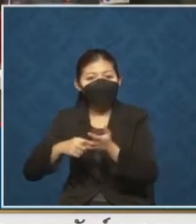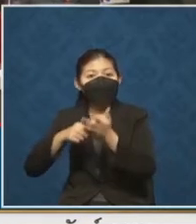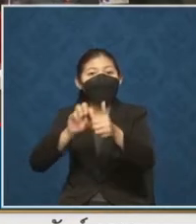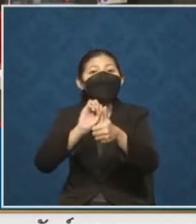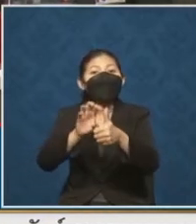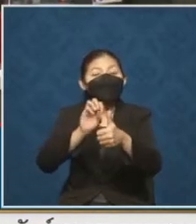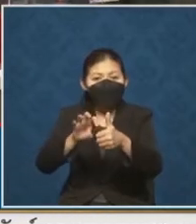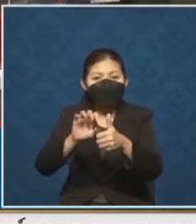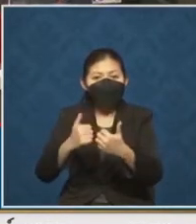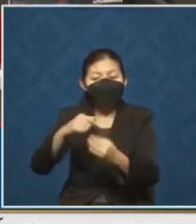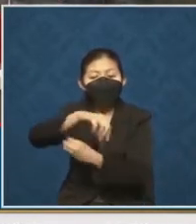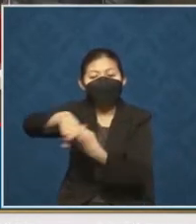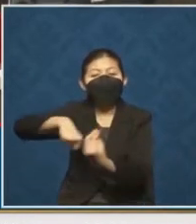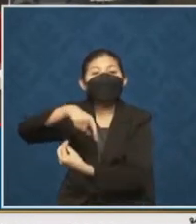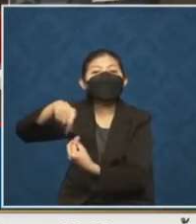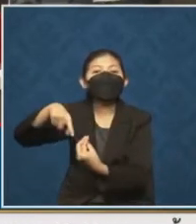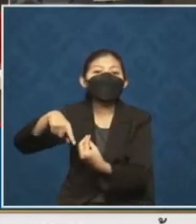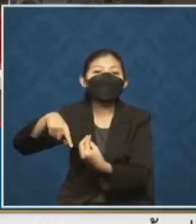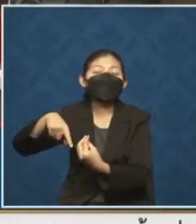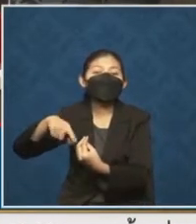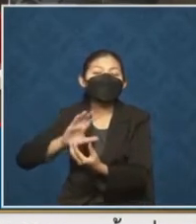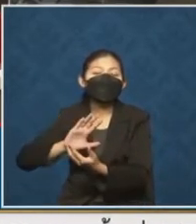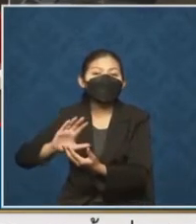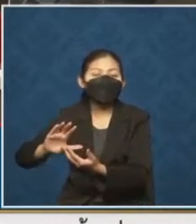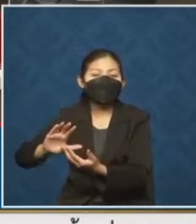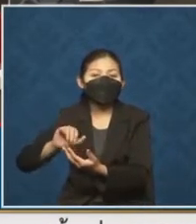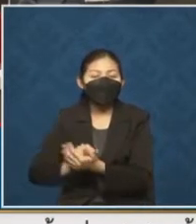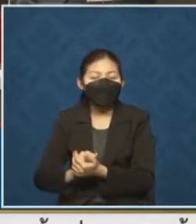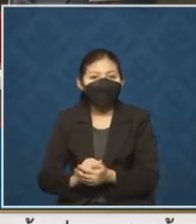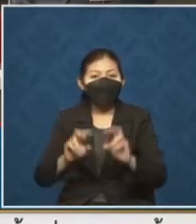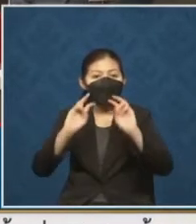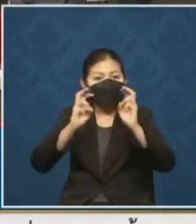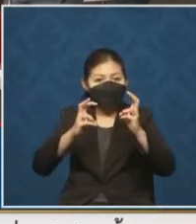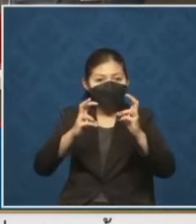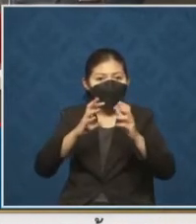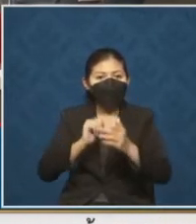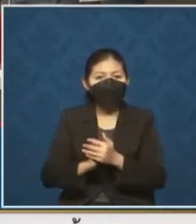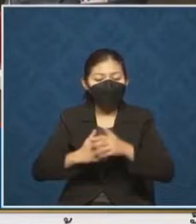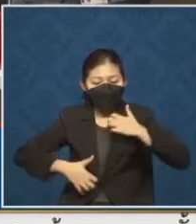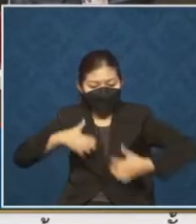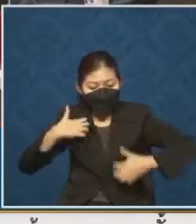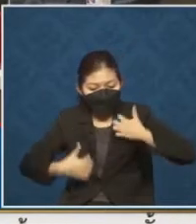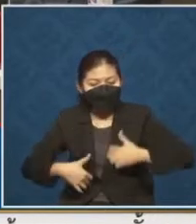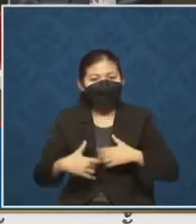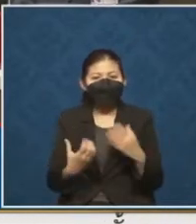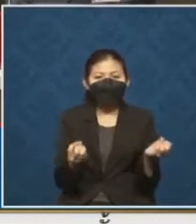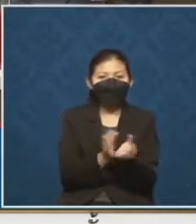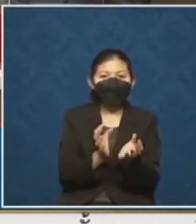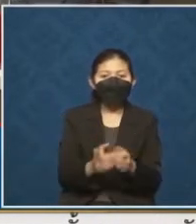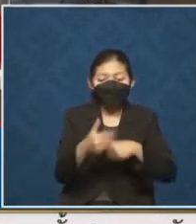นั้นต้องการครับและด้วยความเคารพท่านประธานครับในเรื่องของข้อเท็จ